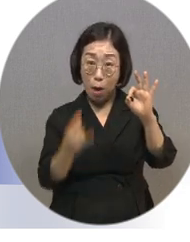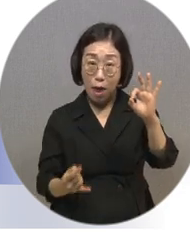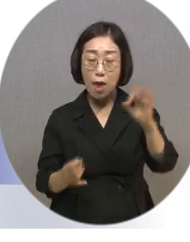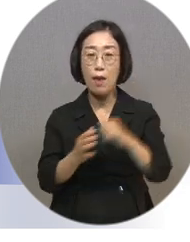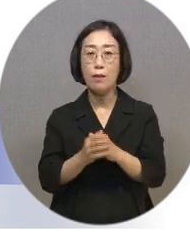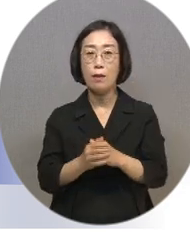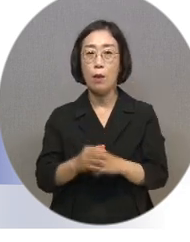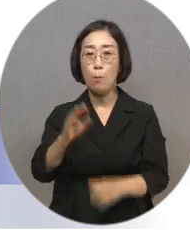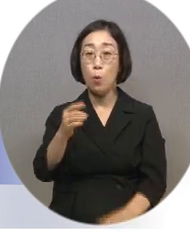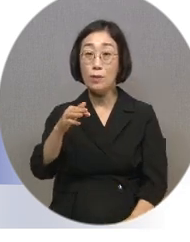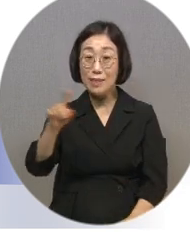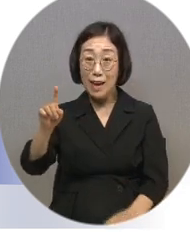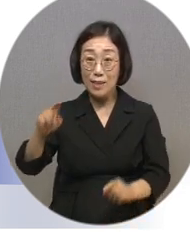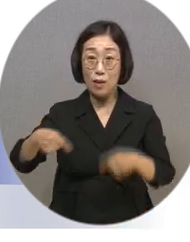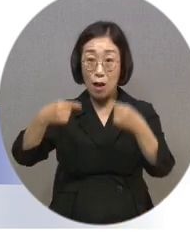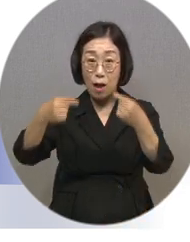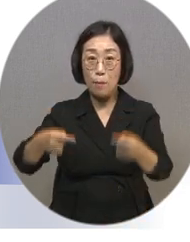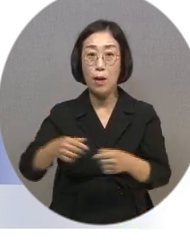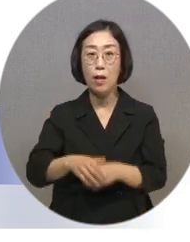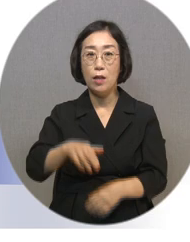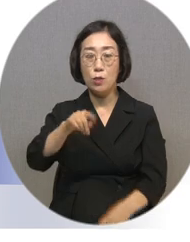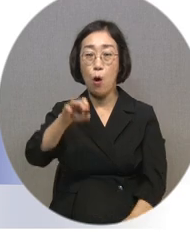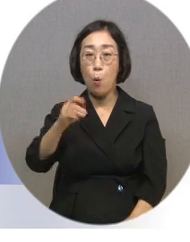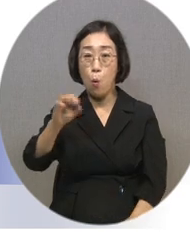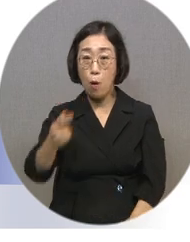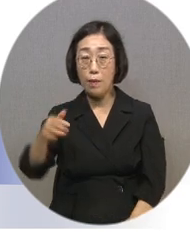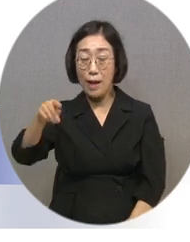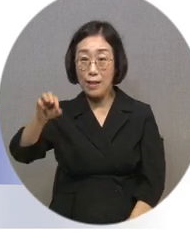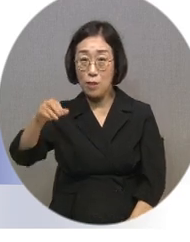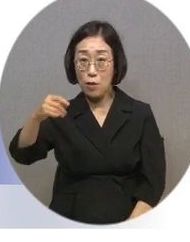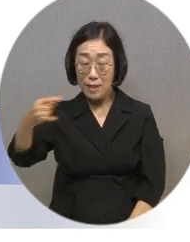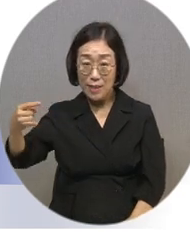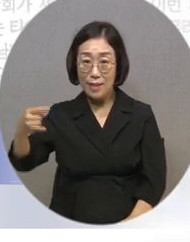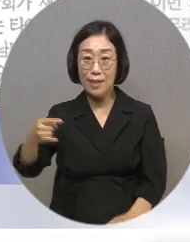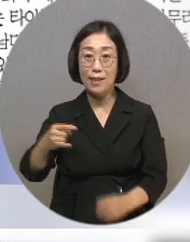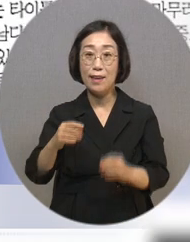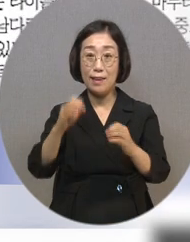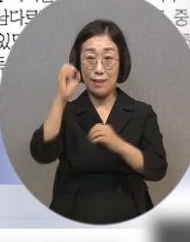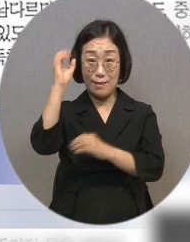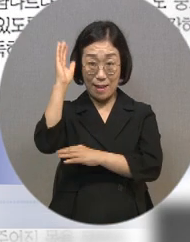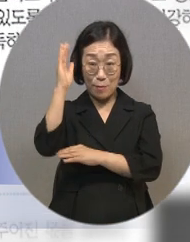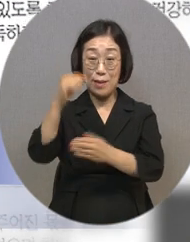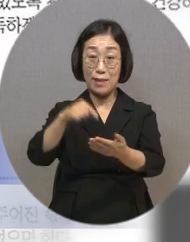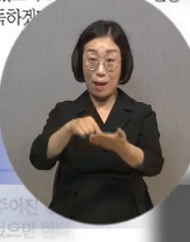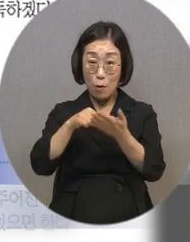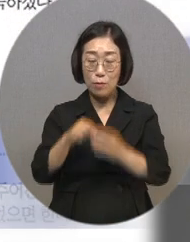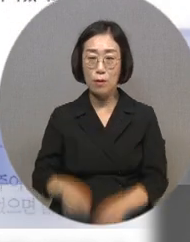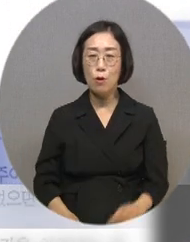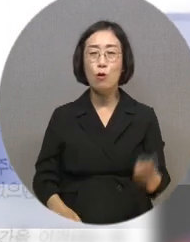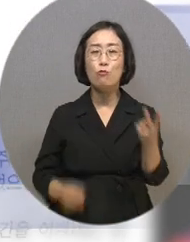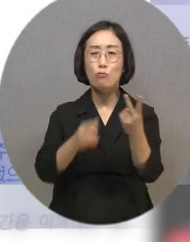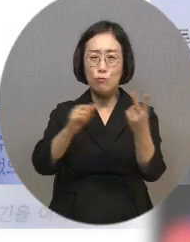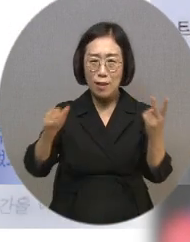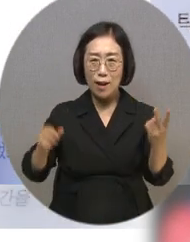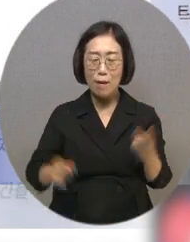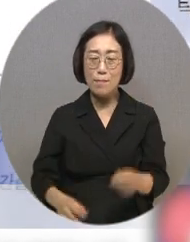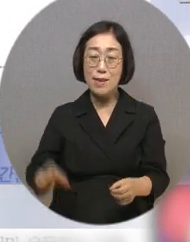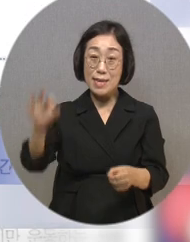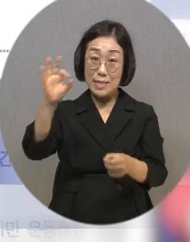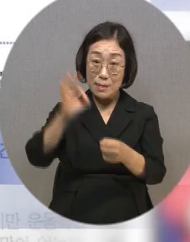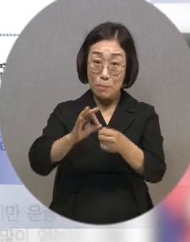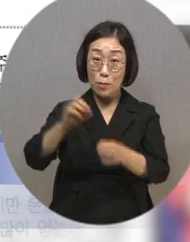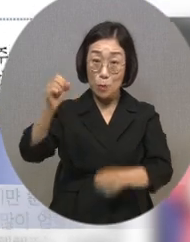출전하는이 정원 선수와 강선희 선수의 인터뷰도 실렸는데요 두 선수는 10연패의 타이틀이 달려